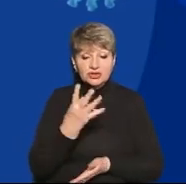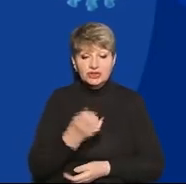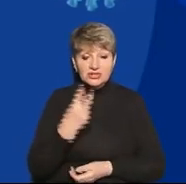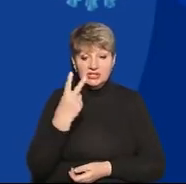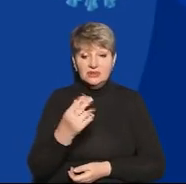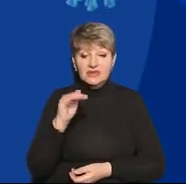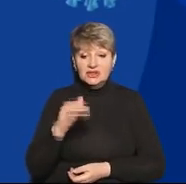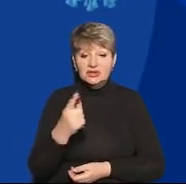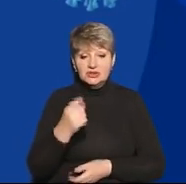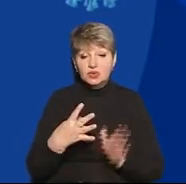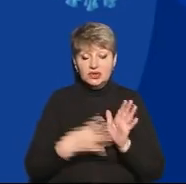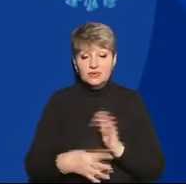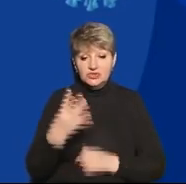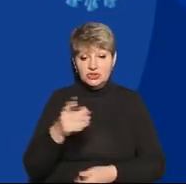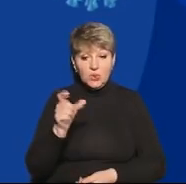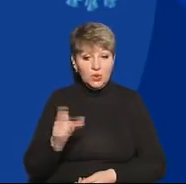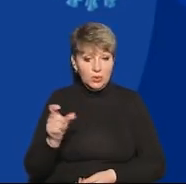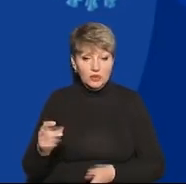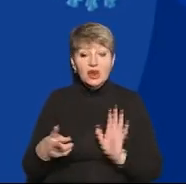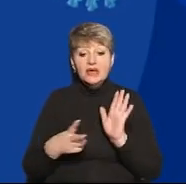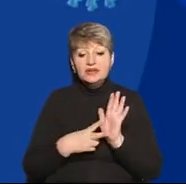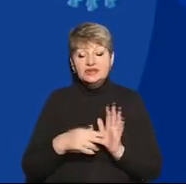402 194 людей,